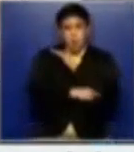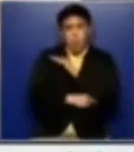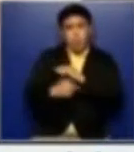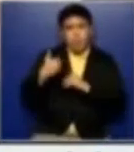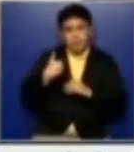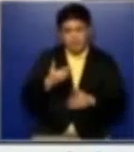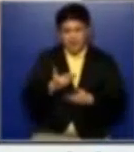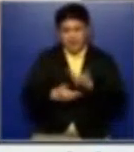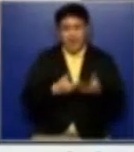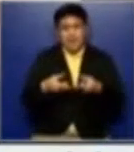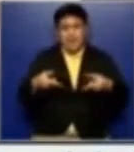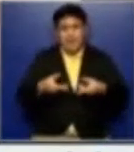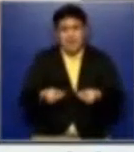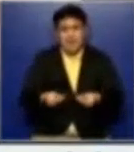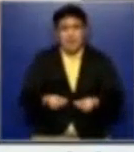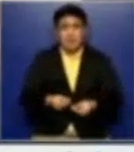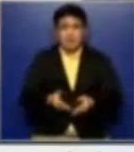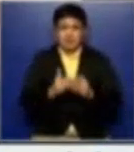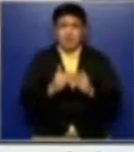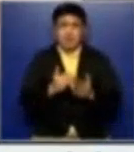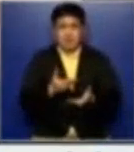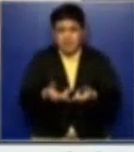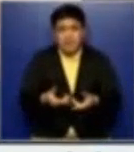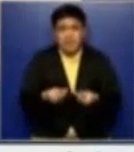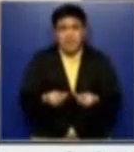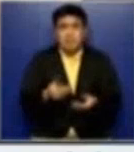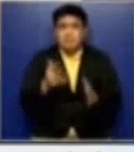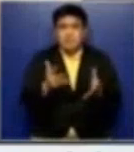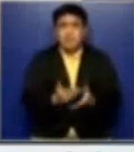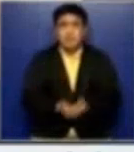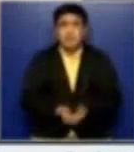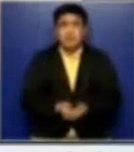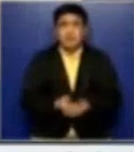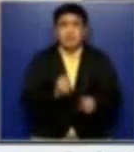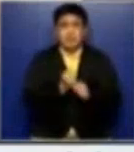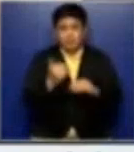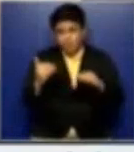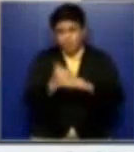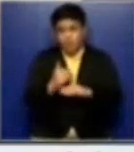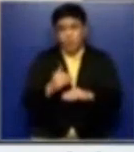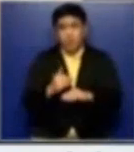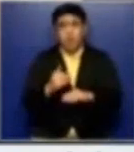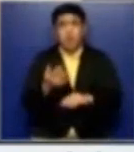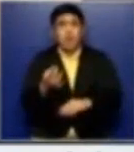ได้ยังไงนี่ตั้งงบประมาณมาได้ยังไงที่ดินยังไม่มีจะสร้างถนนในอวกาศ